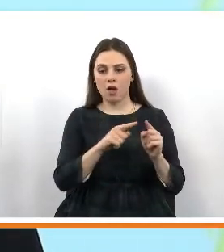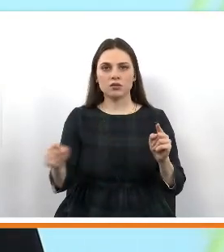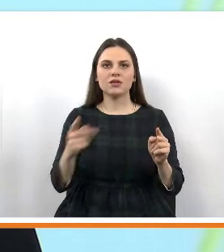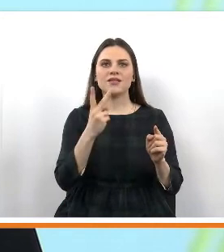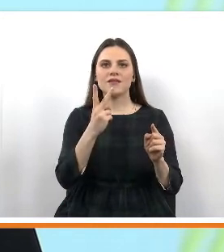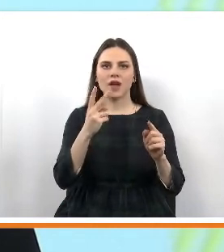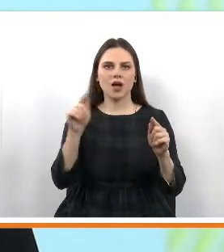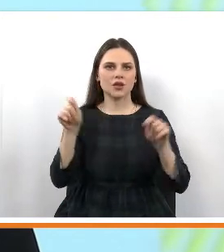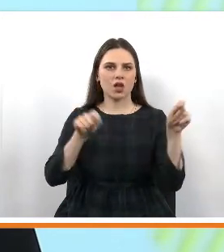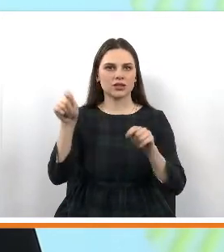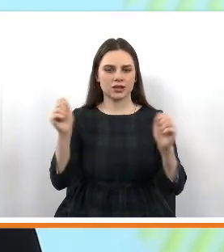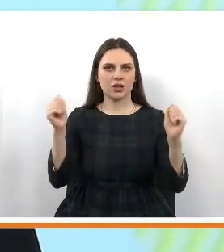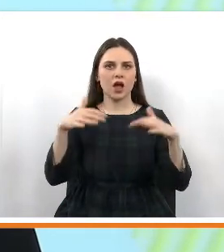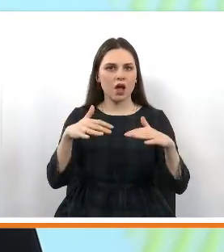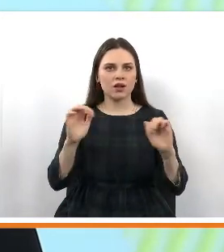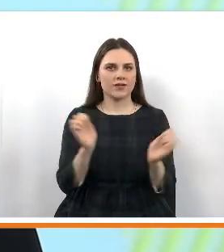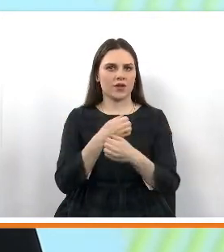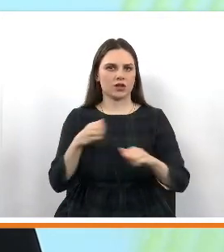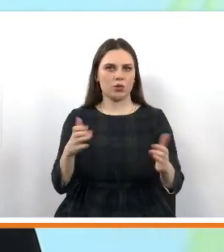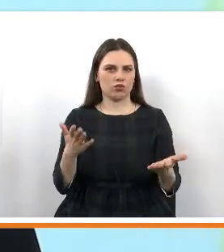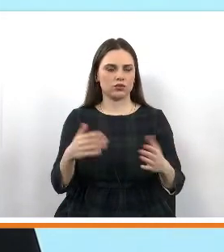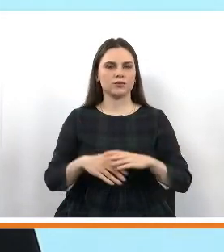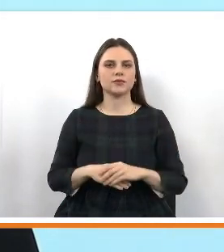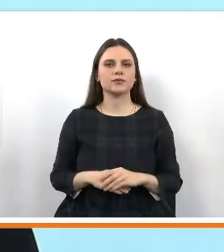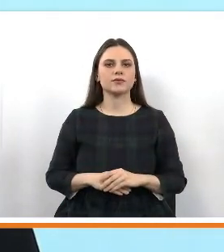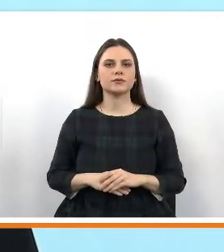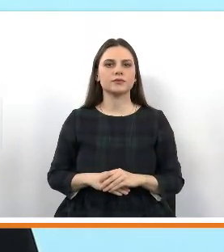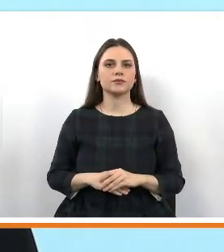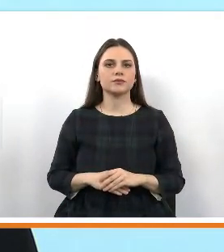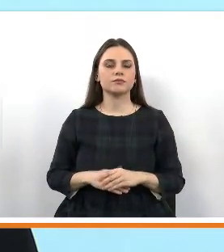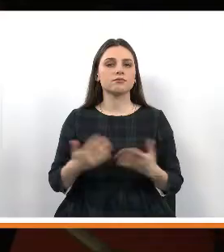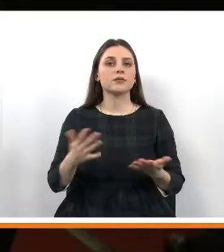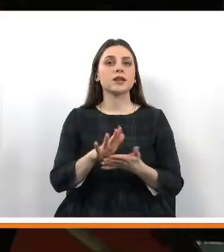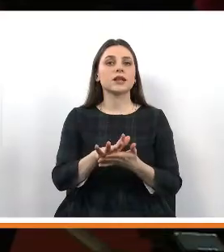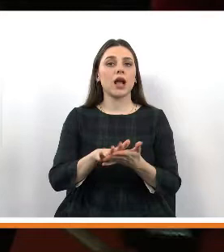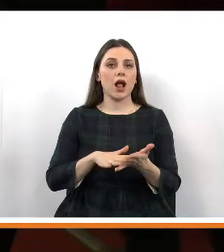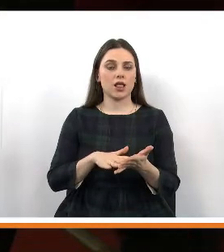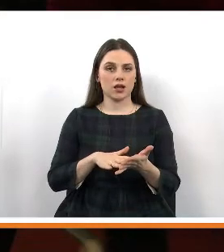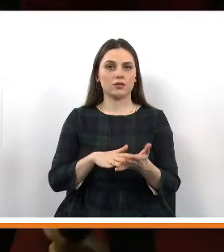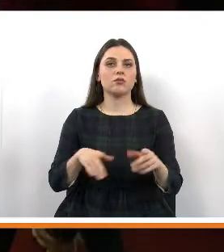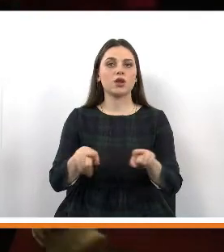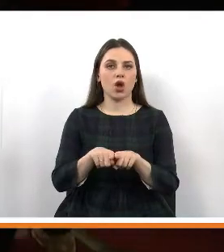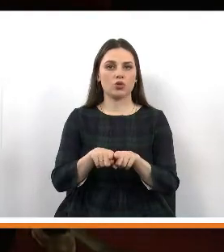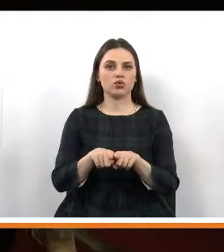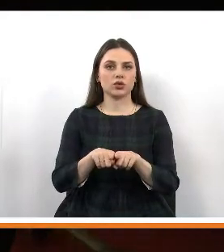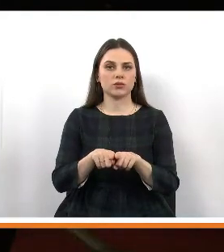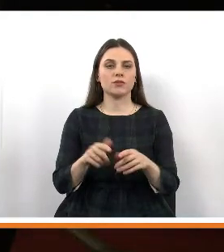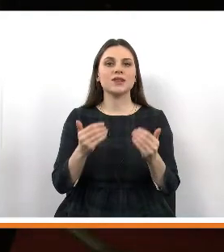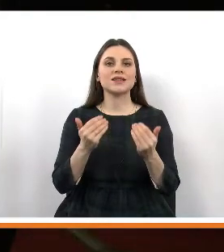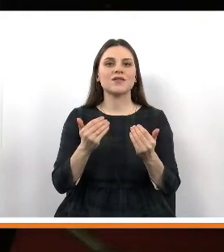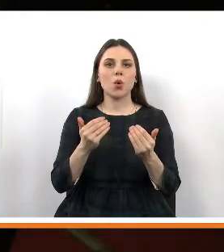направить своему жертвователю документ просто представляется невозможным. Далее мы также, вот сегодня термин